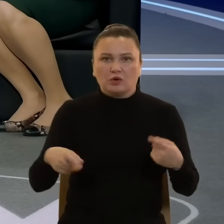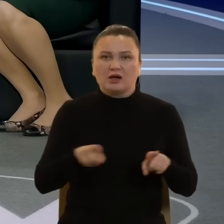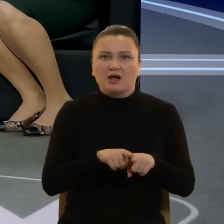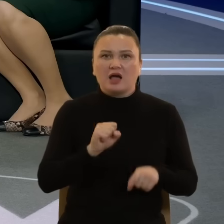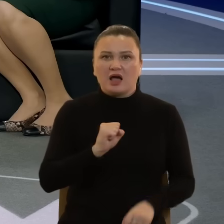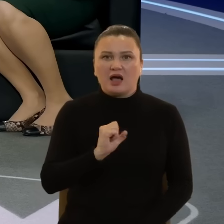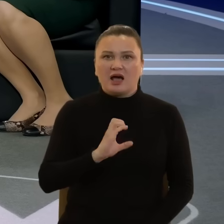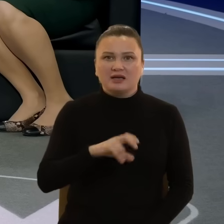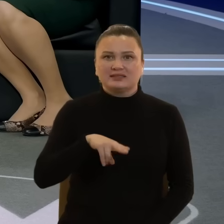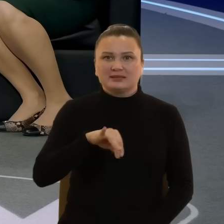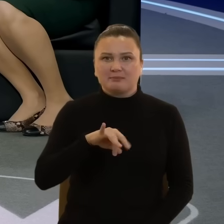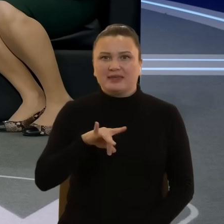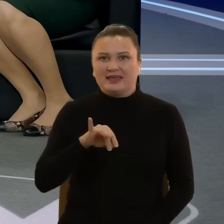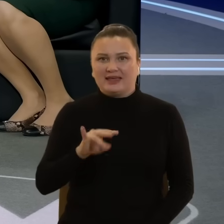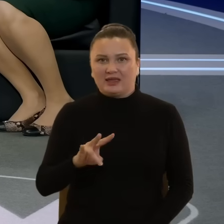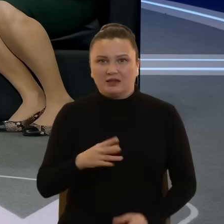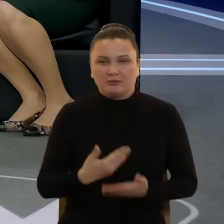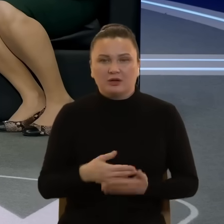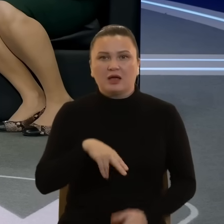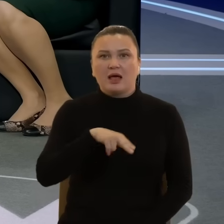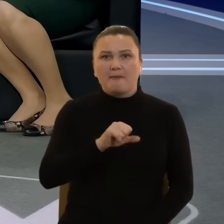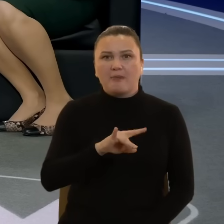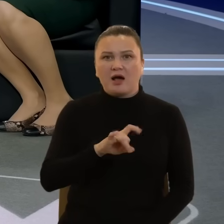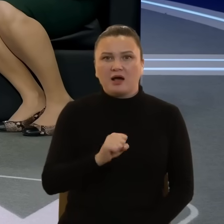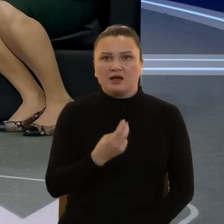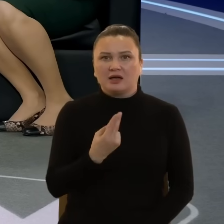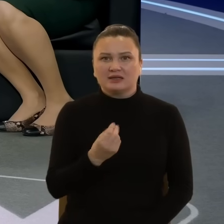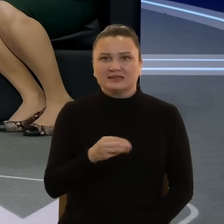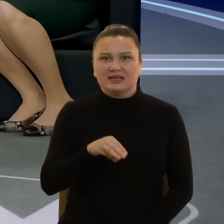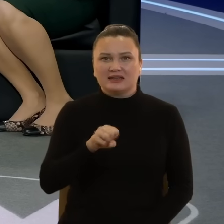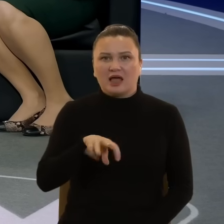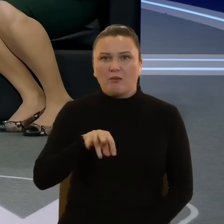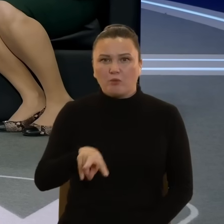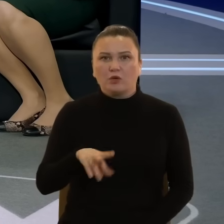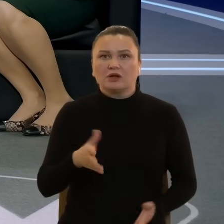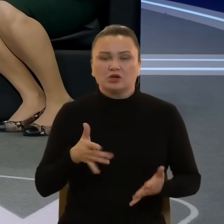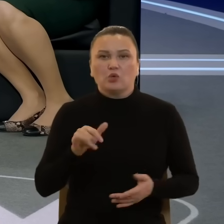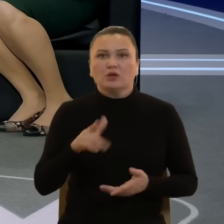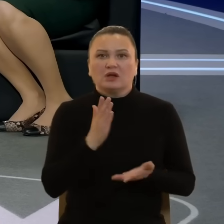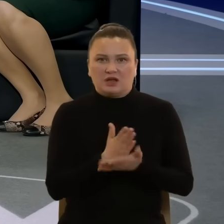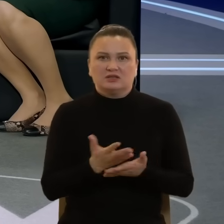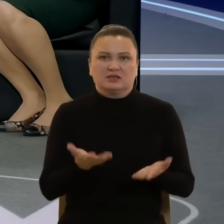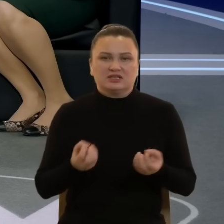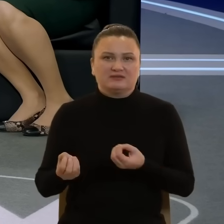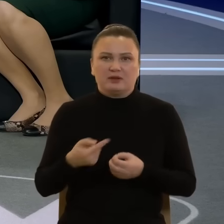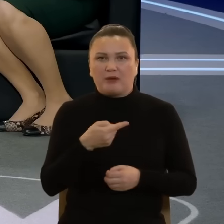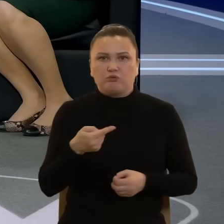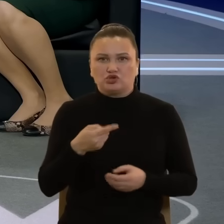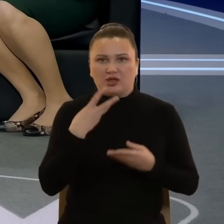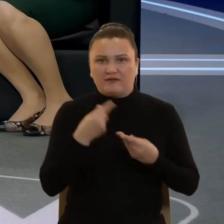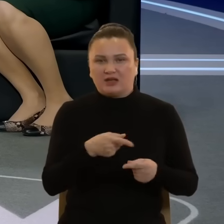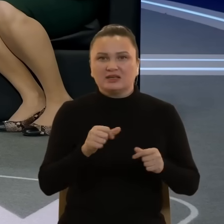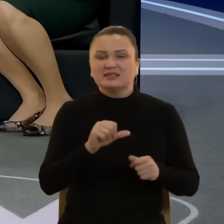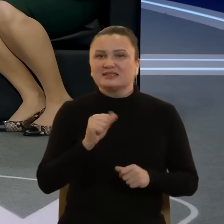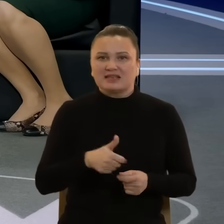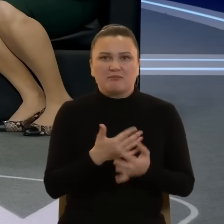аспирин, например, да, как... парацетамол. То есть, и, конечно, у антибиотиков есть побочные эффекты.